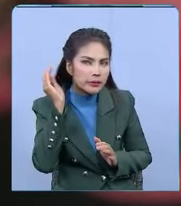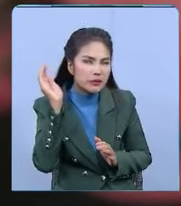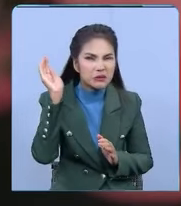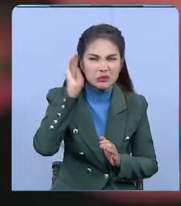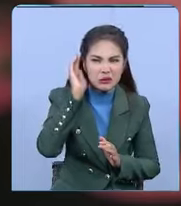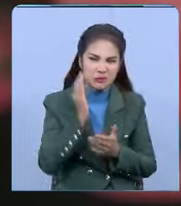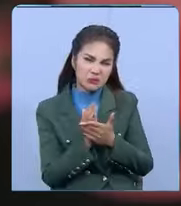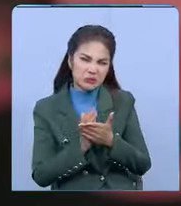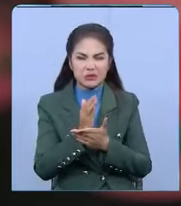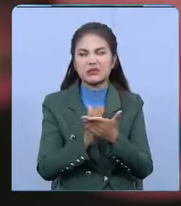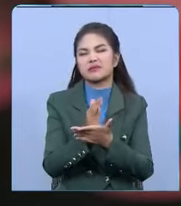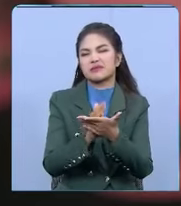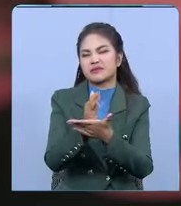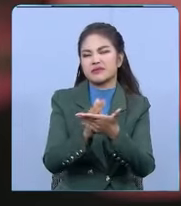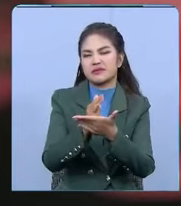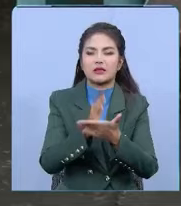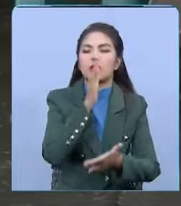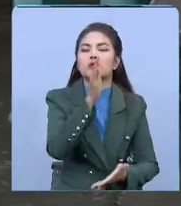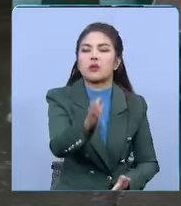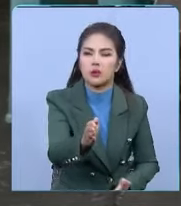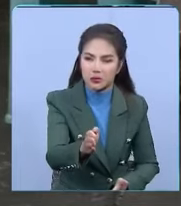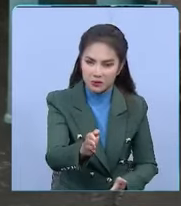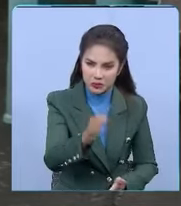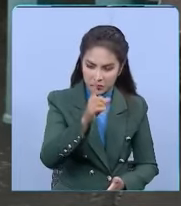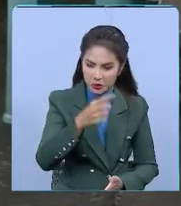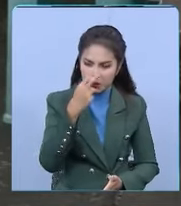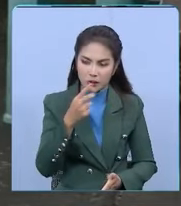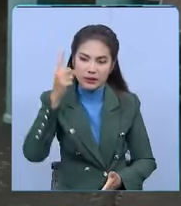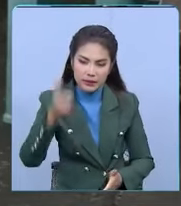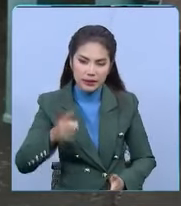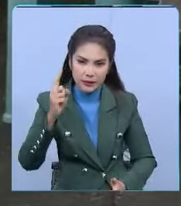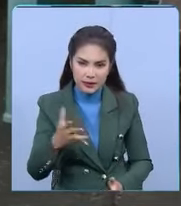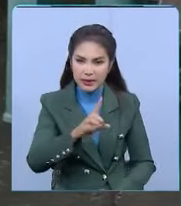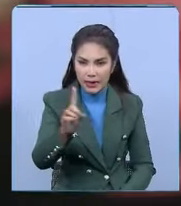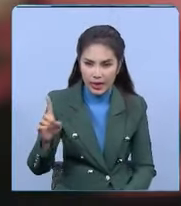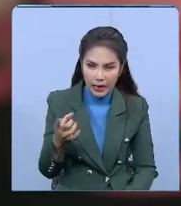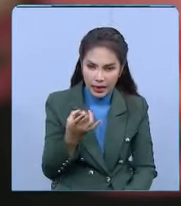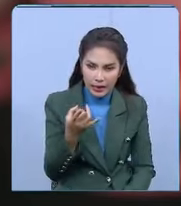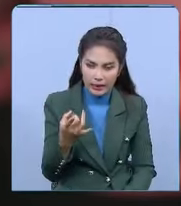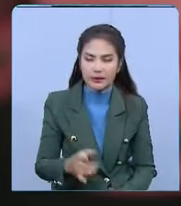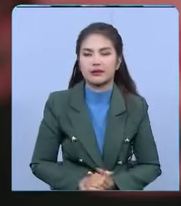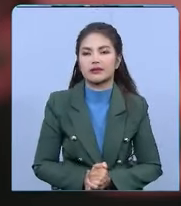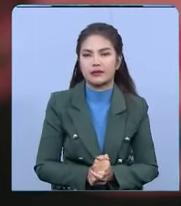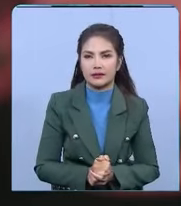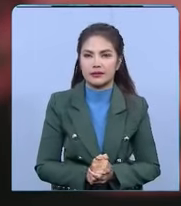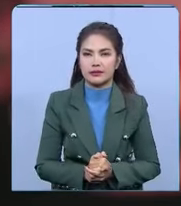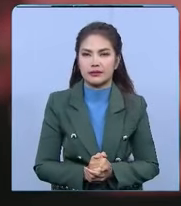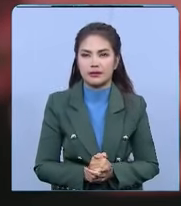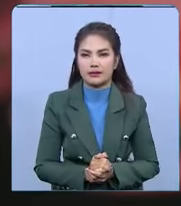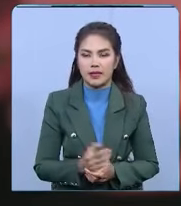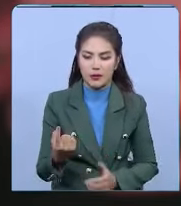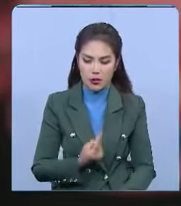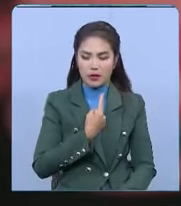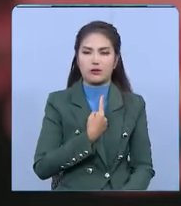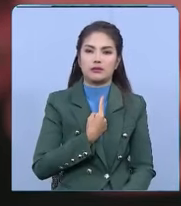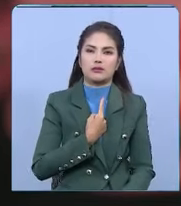ครึ่งแล้วก็จะตรวจสอบว่าความเป็นจริงยังไงนะครับตัวเบาคือผมตัวคนเดียวไ